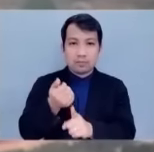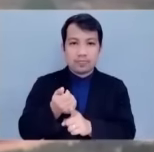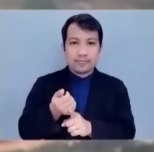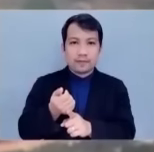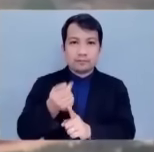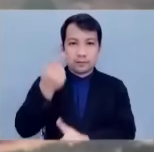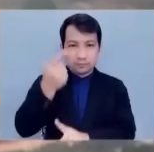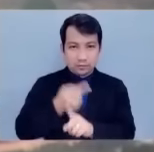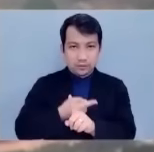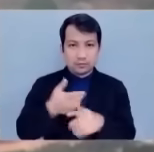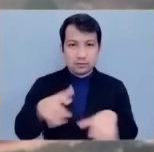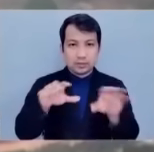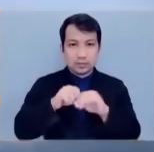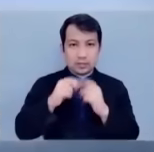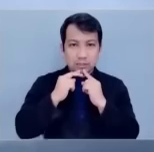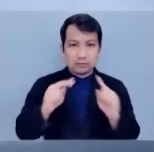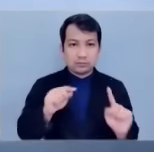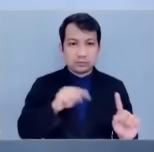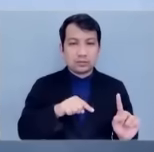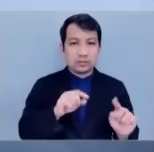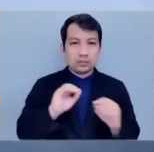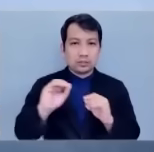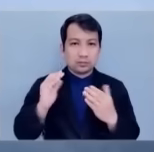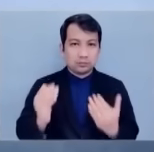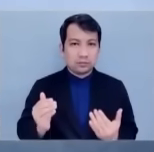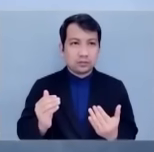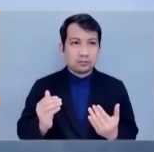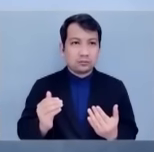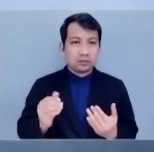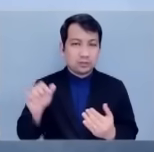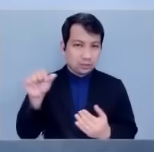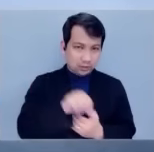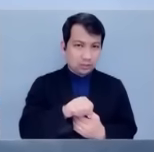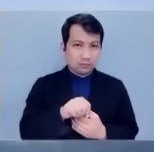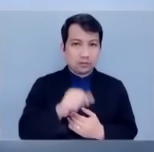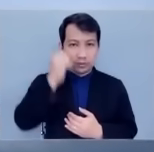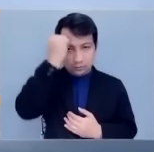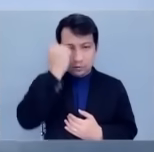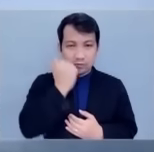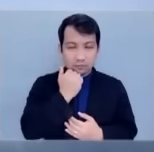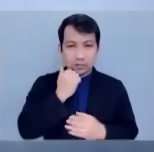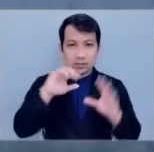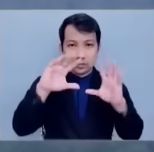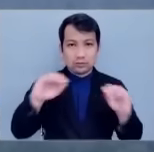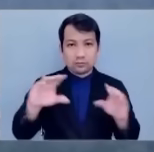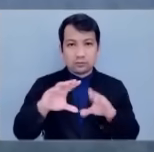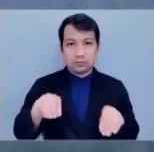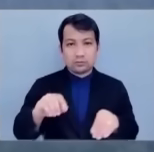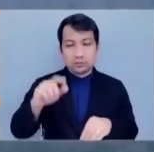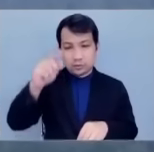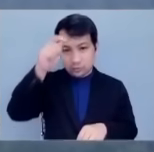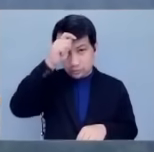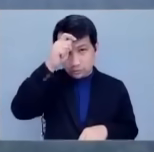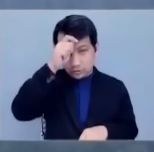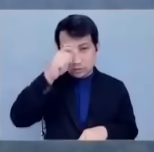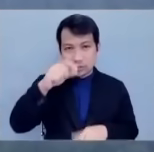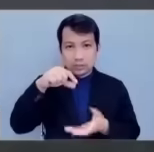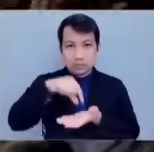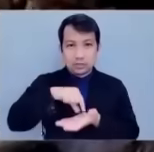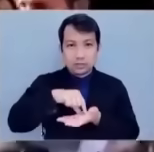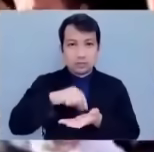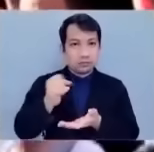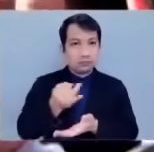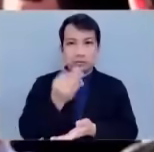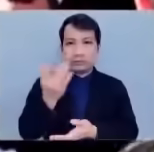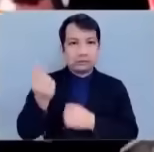matapos sabihin ng isa sa kanilang opisyal na tutugisin nilang mga Hamas sa Lebanon, Turkey at Qatar kahit abutin pa ng ilang taon.